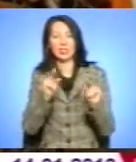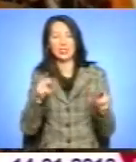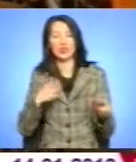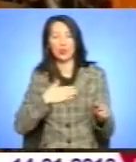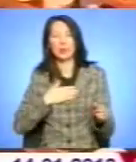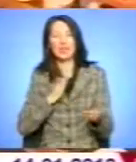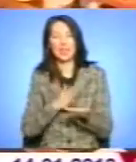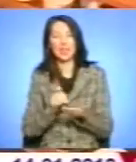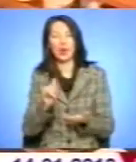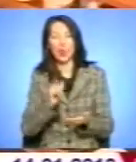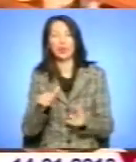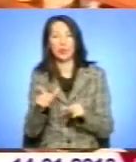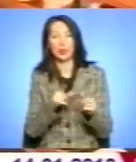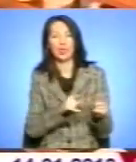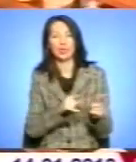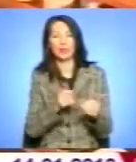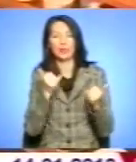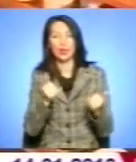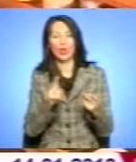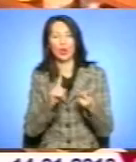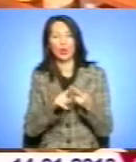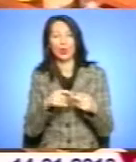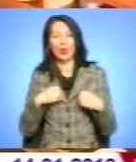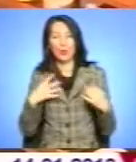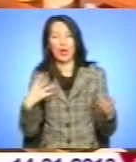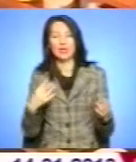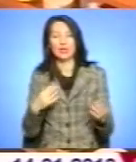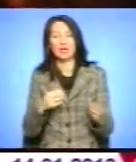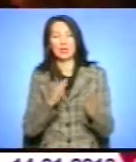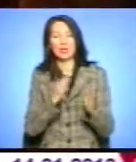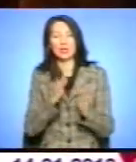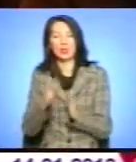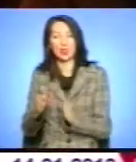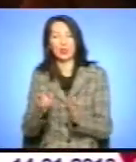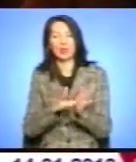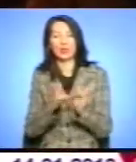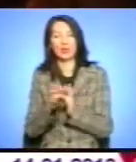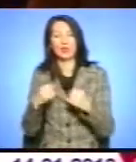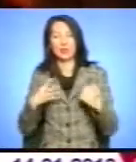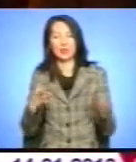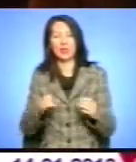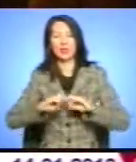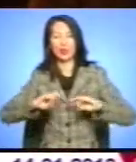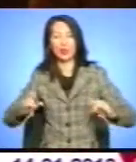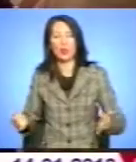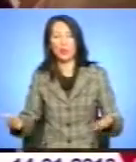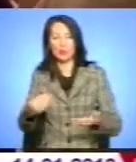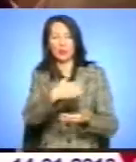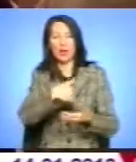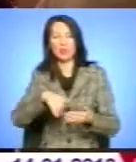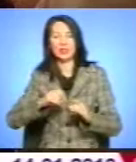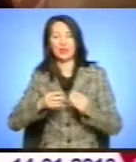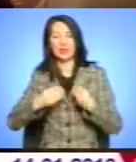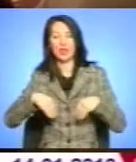кого поїхати. Сьогодні у другий праздник із циклу різдвяних свят за щедрим столом збирається уся родина.